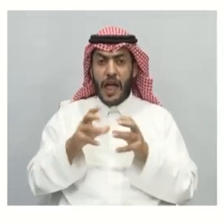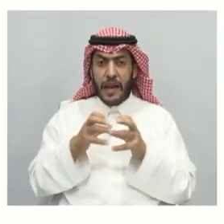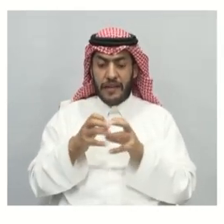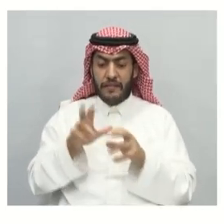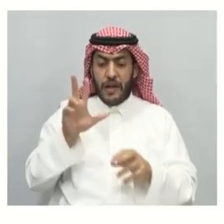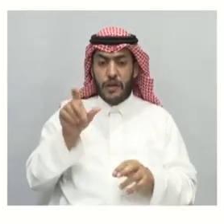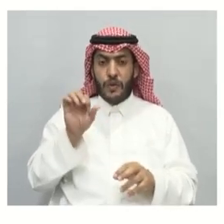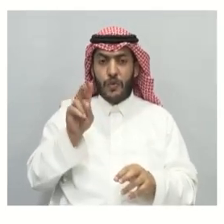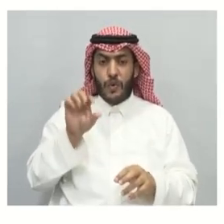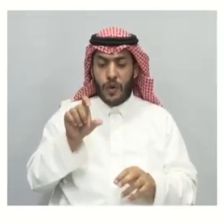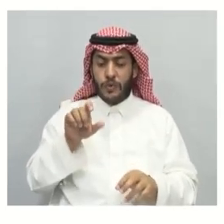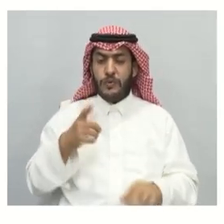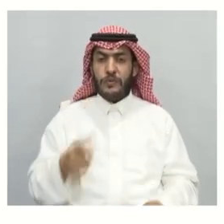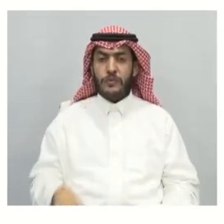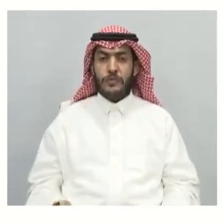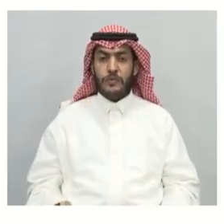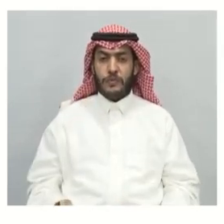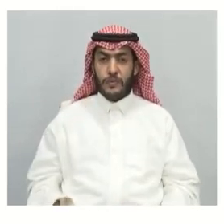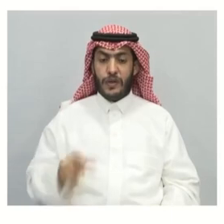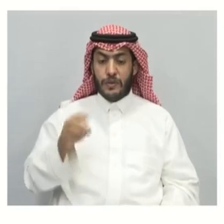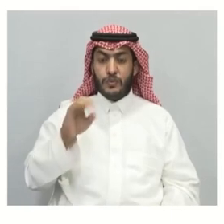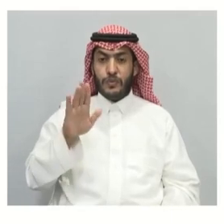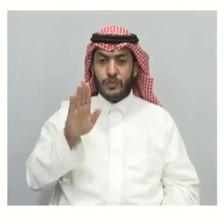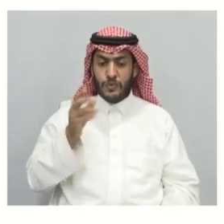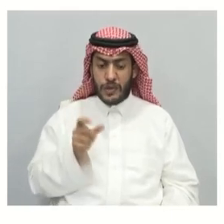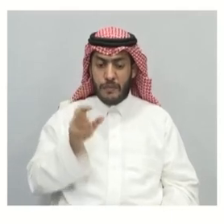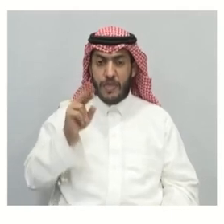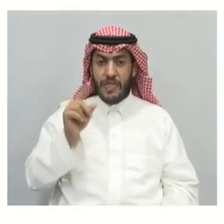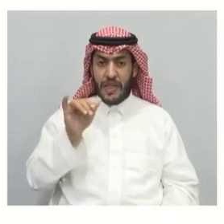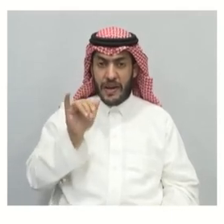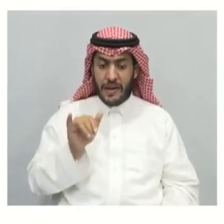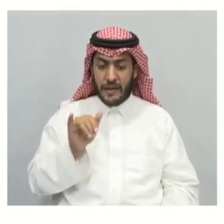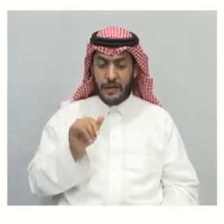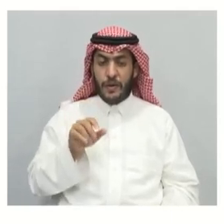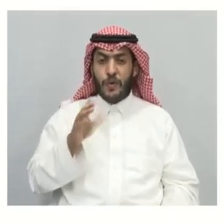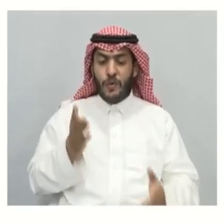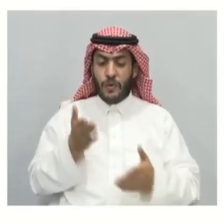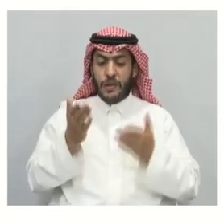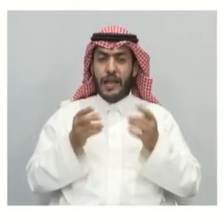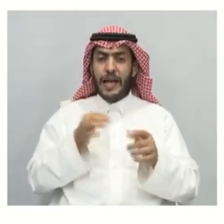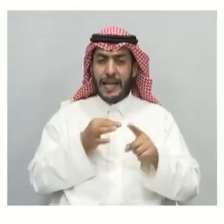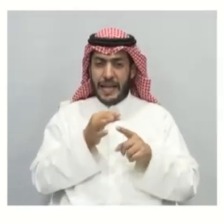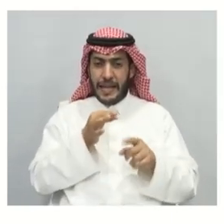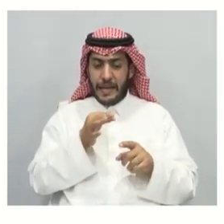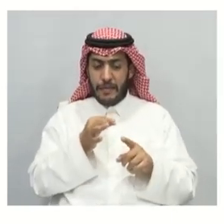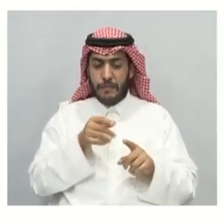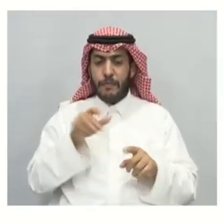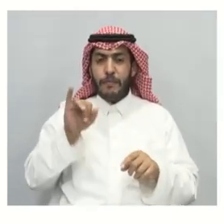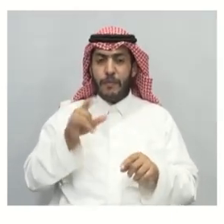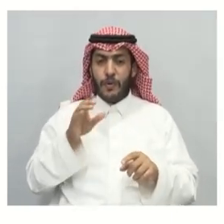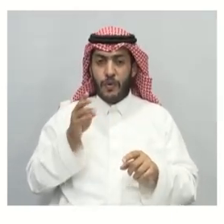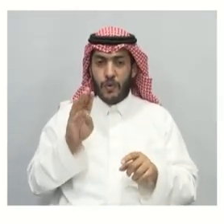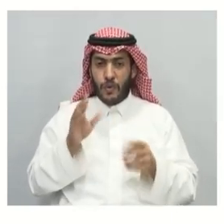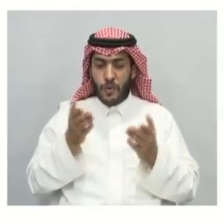النيوترون تعريف النيوترون انه جسيم ذري كتلته قريبه من كتله